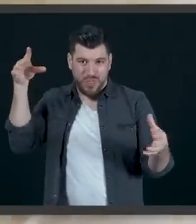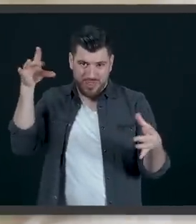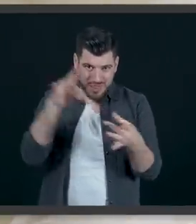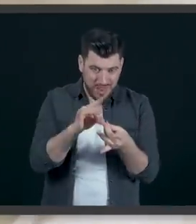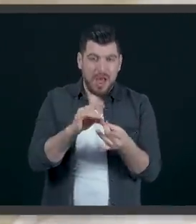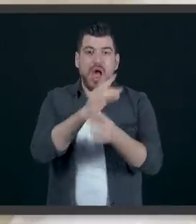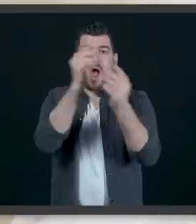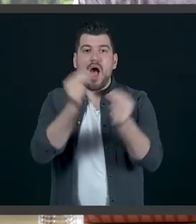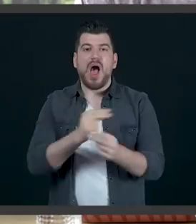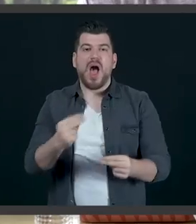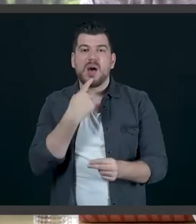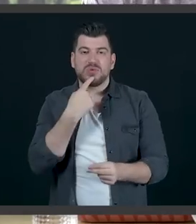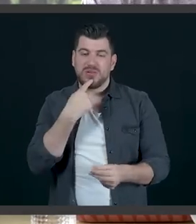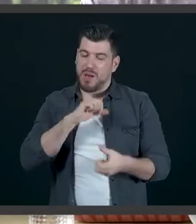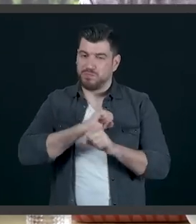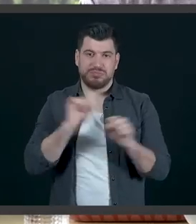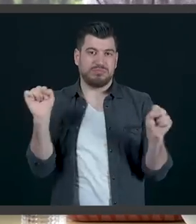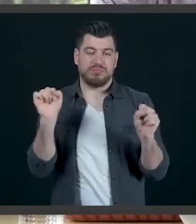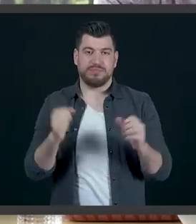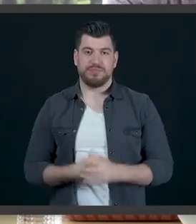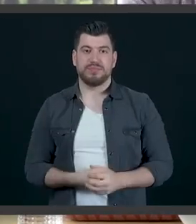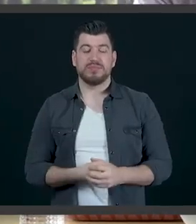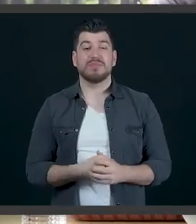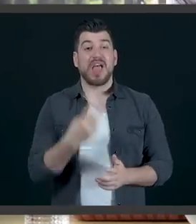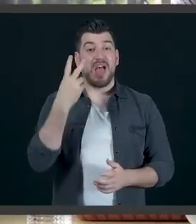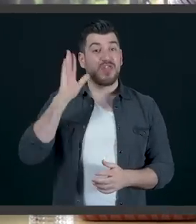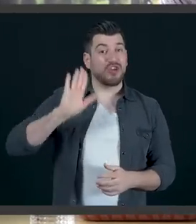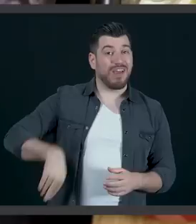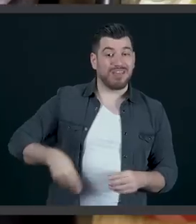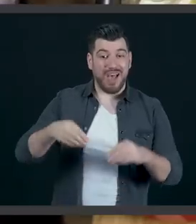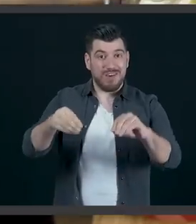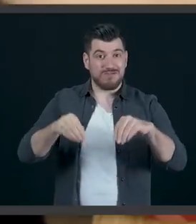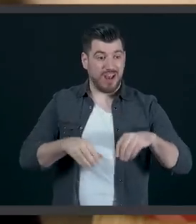τραγανά. Και πάμε τώρα να ρίξουμε τα δύο τελευταία φυλλαράκια μας